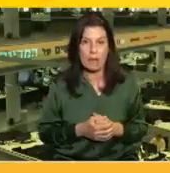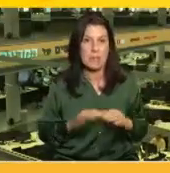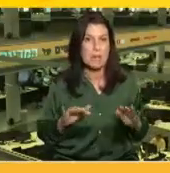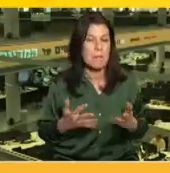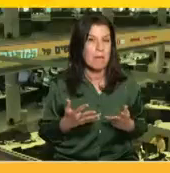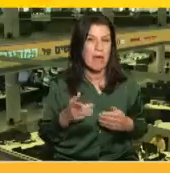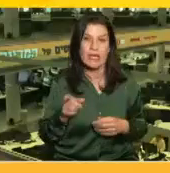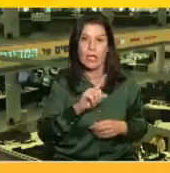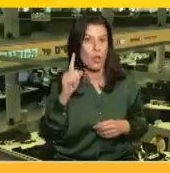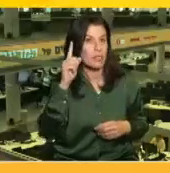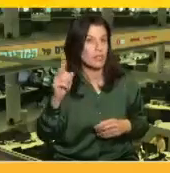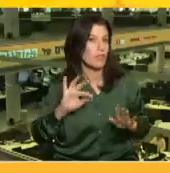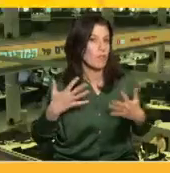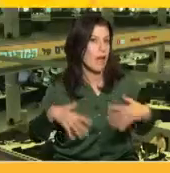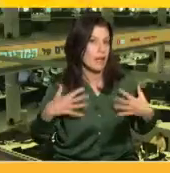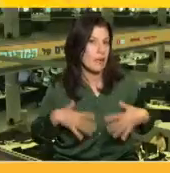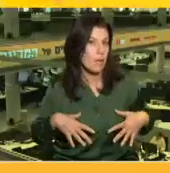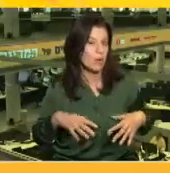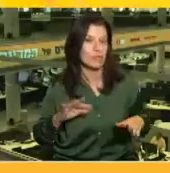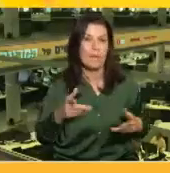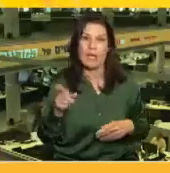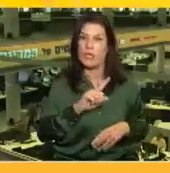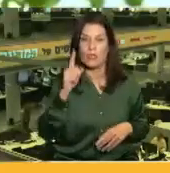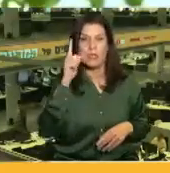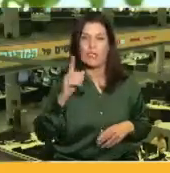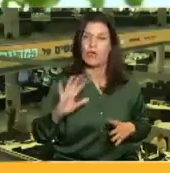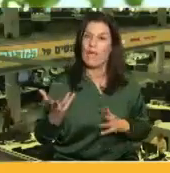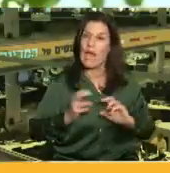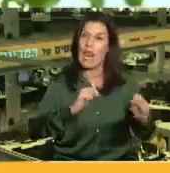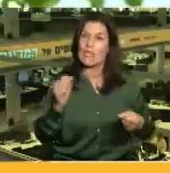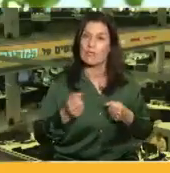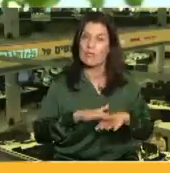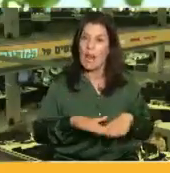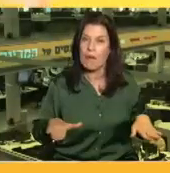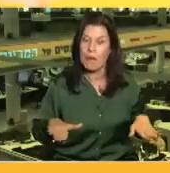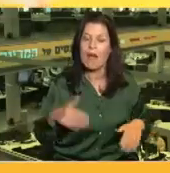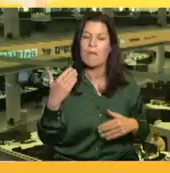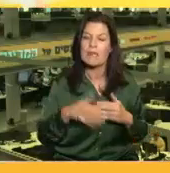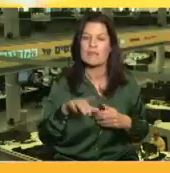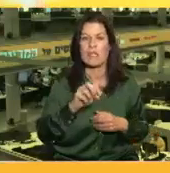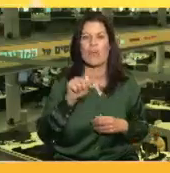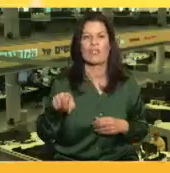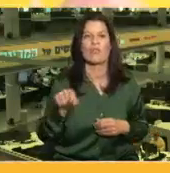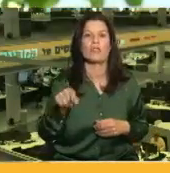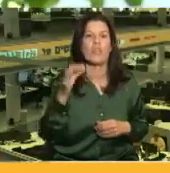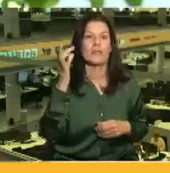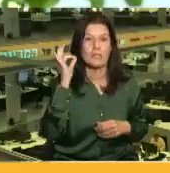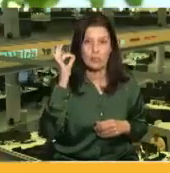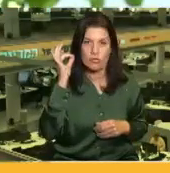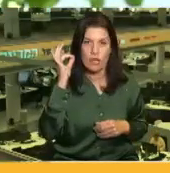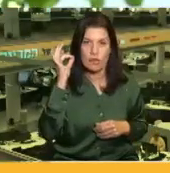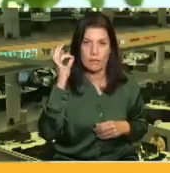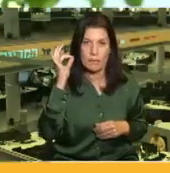תלבש, היא לא תחשוב איך היא תזוז על הבמה. כאילו, בסוף, בסוף זה תופס אותך שאת אישה, ושאת